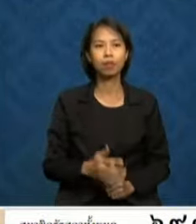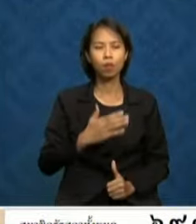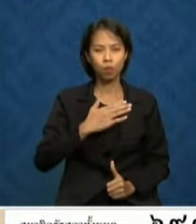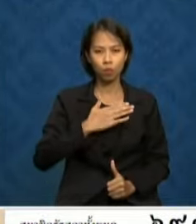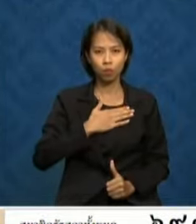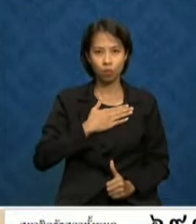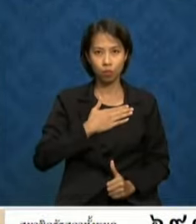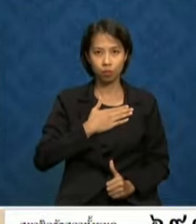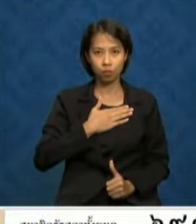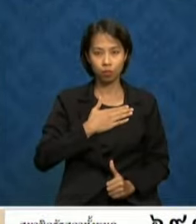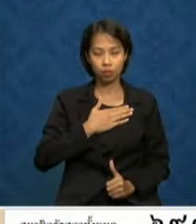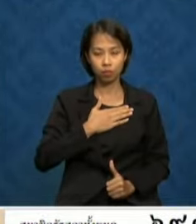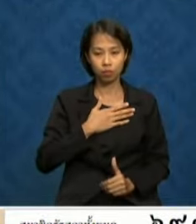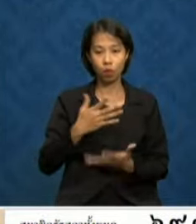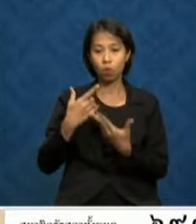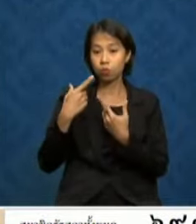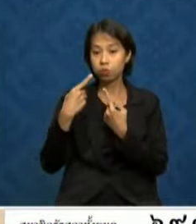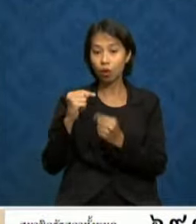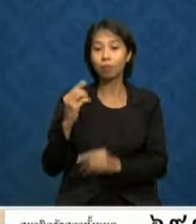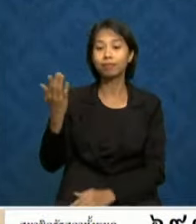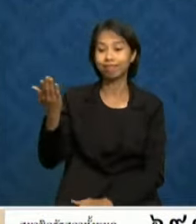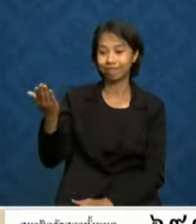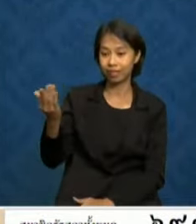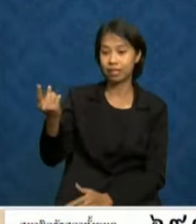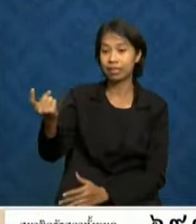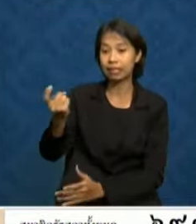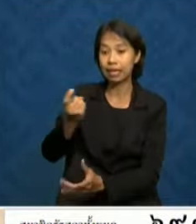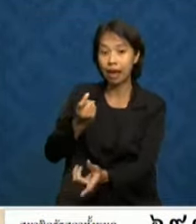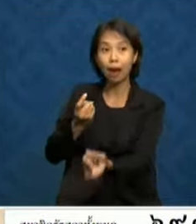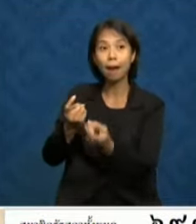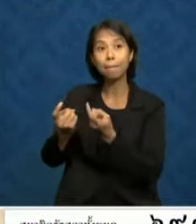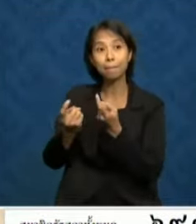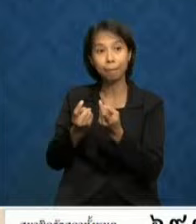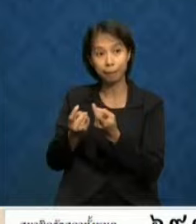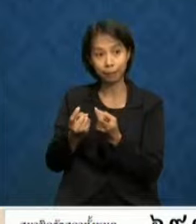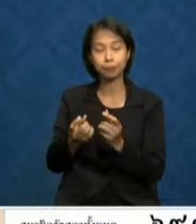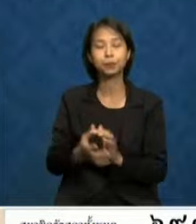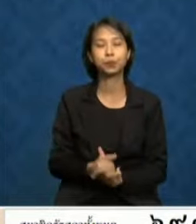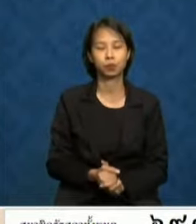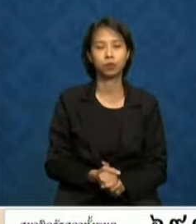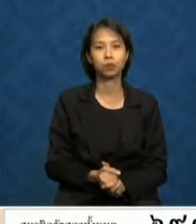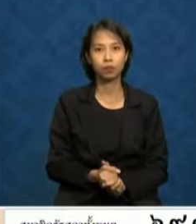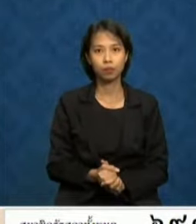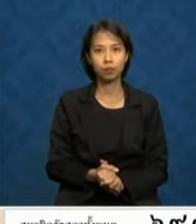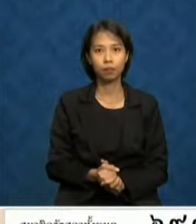อบประเด็นที่ท่านพันธินแล้วก็ท่านเปรมศักดิ์ได้เอ่ยมานะครับ